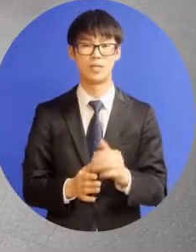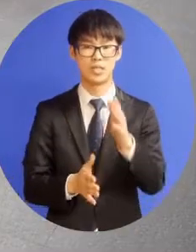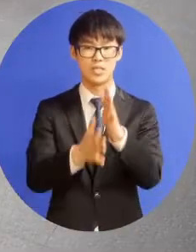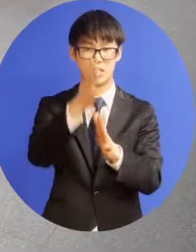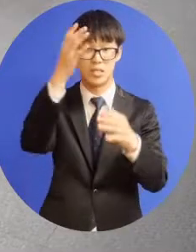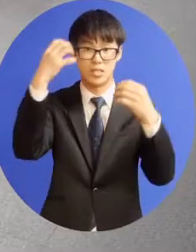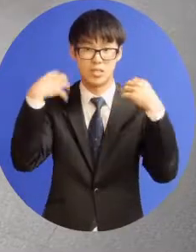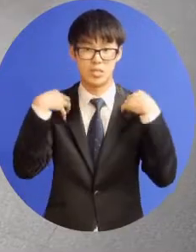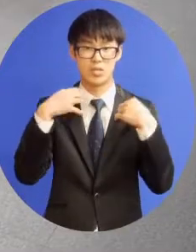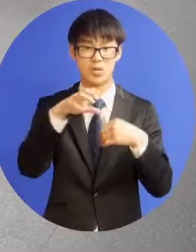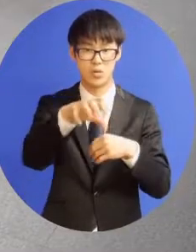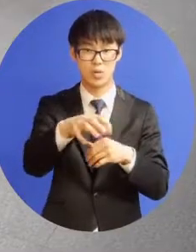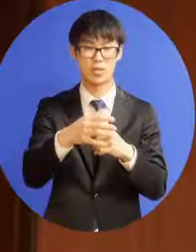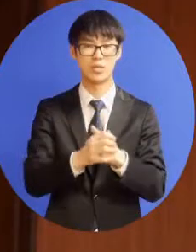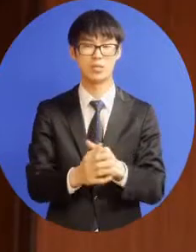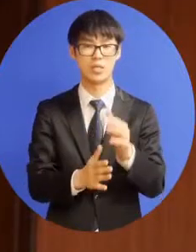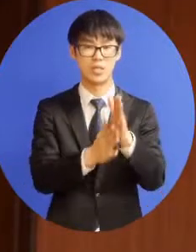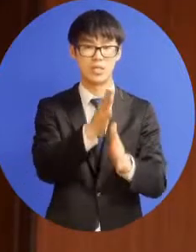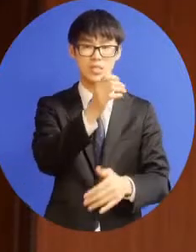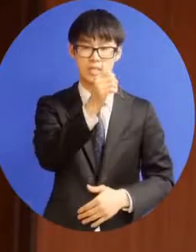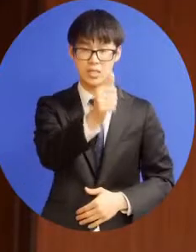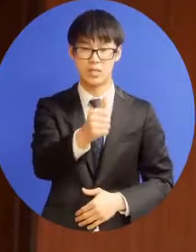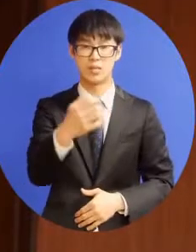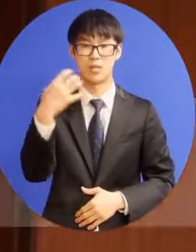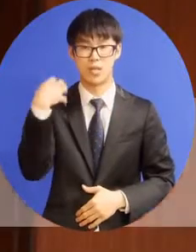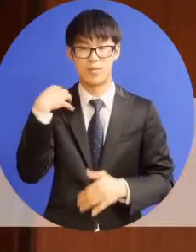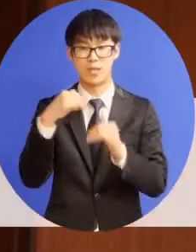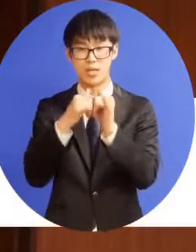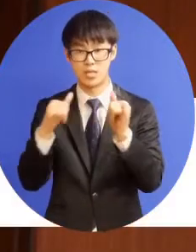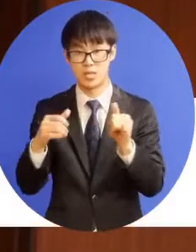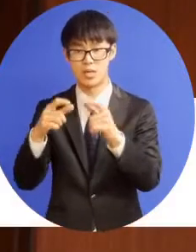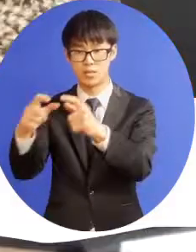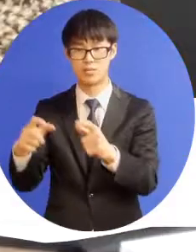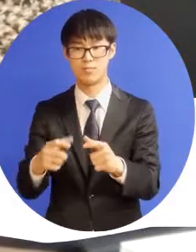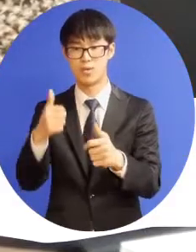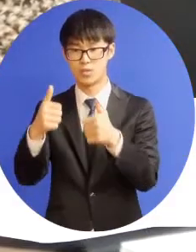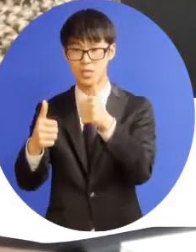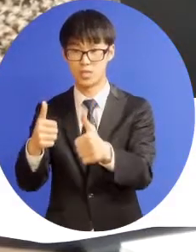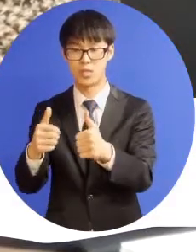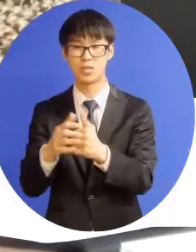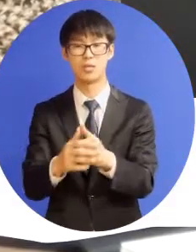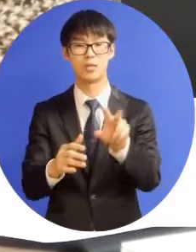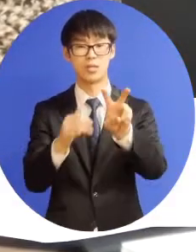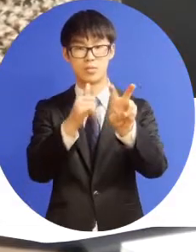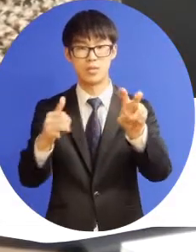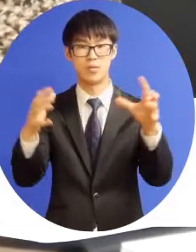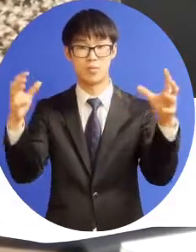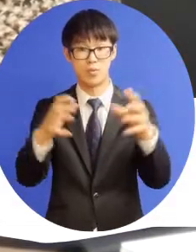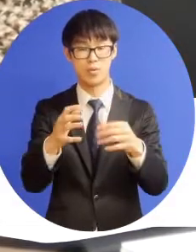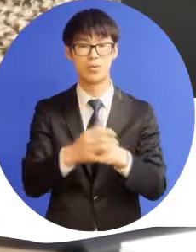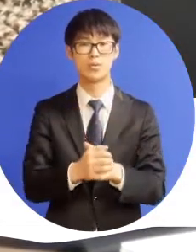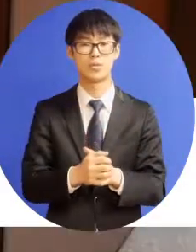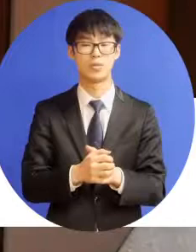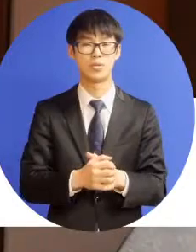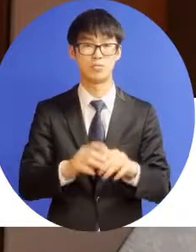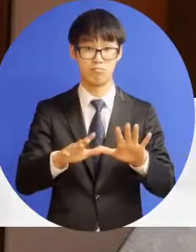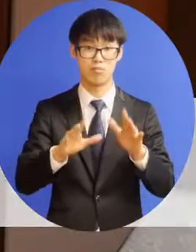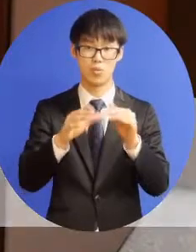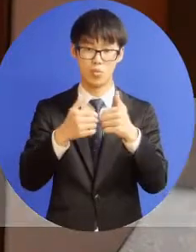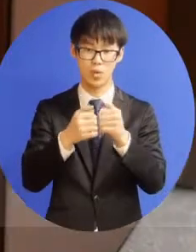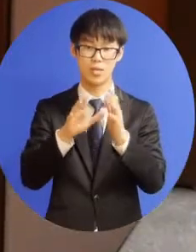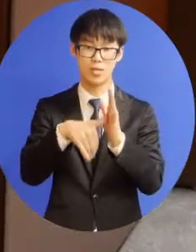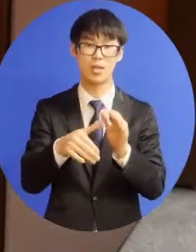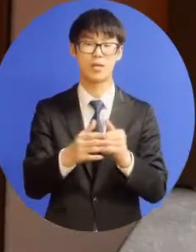공주시청 중회의실에서 오시덕 시장을 비롯한 담당관, 읍면동장 등 20여 명이 참석한 가운데 개최된 이날